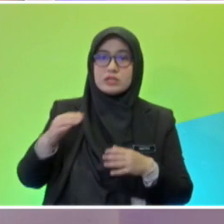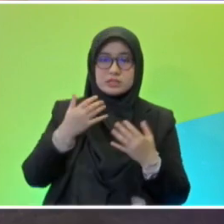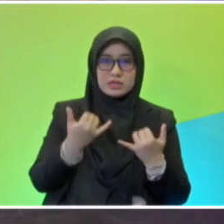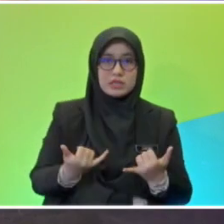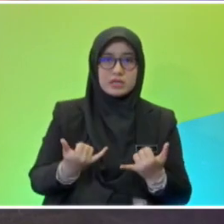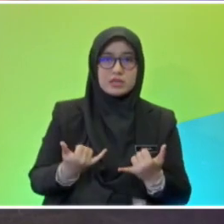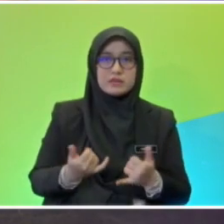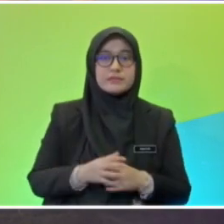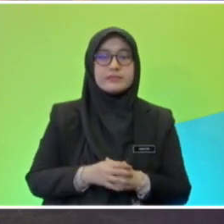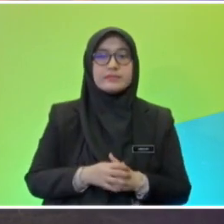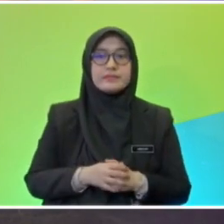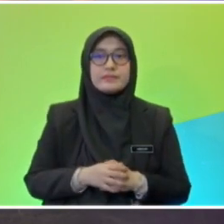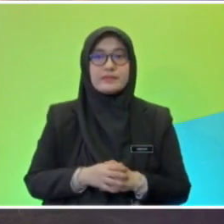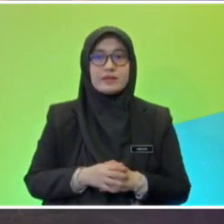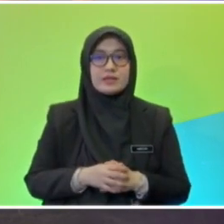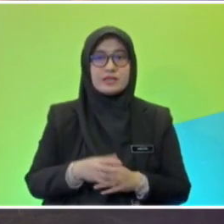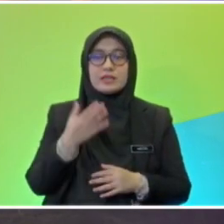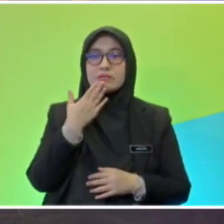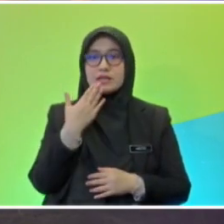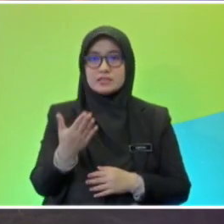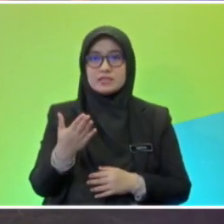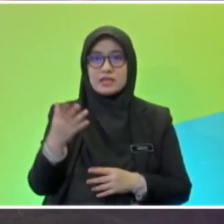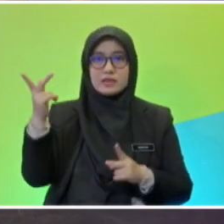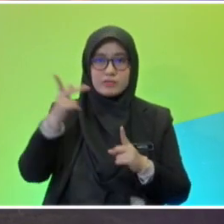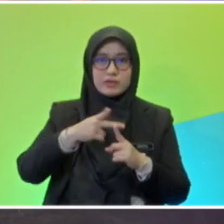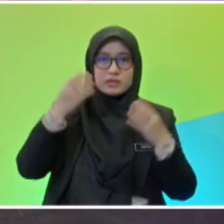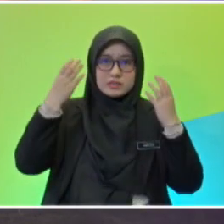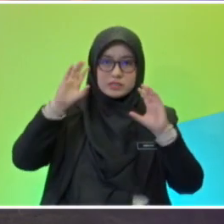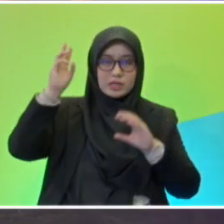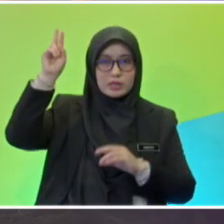Terima kasih banyak kepada cewek kita